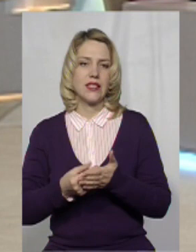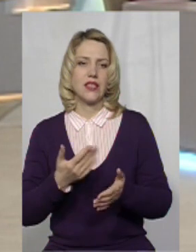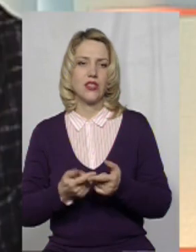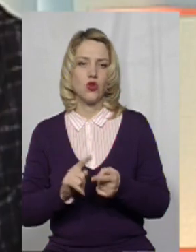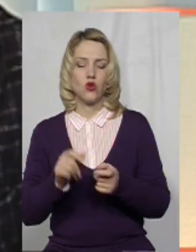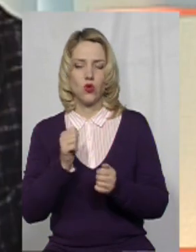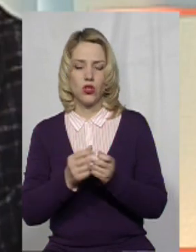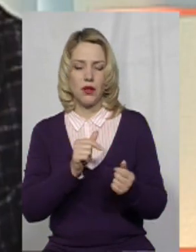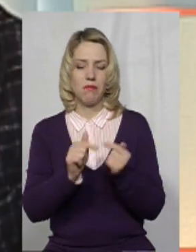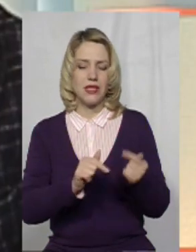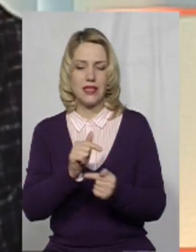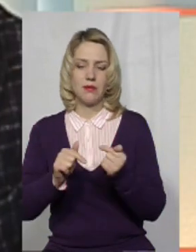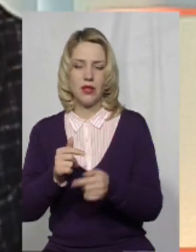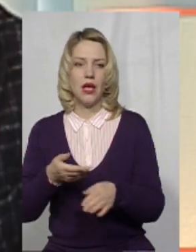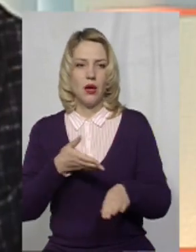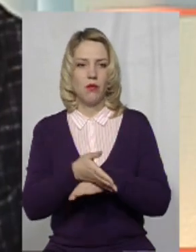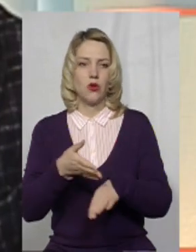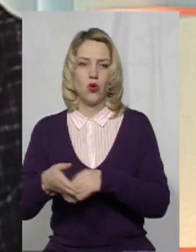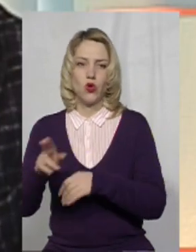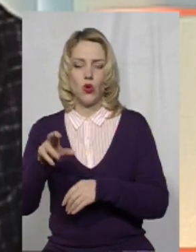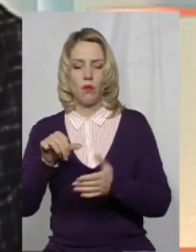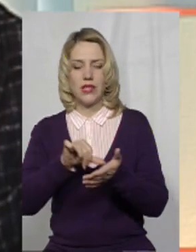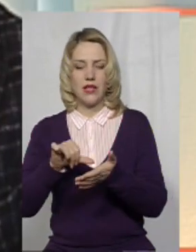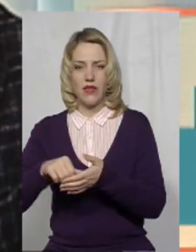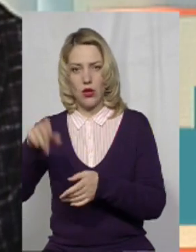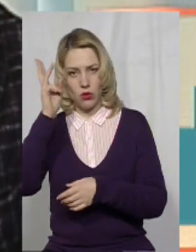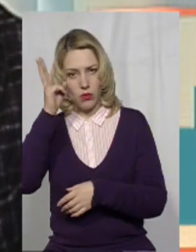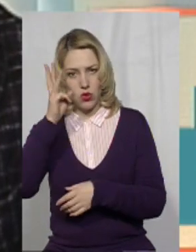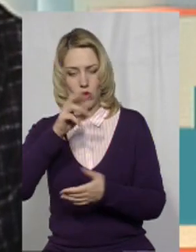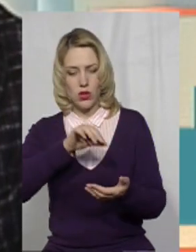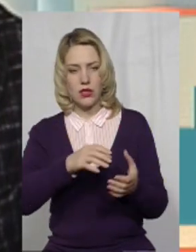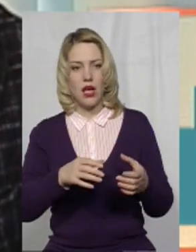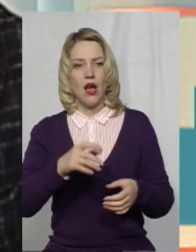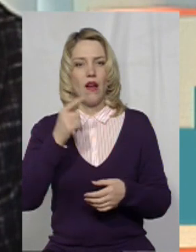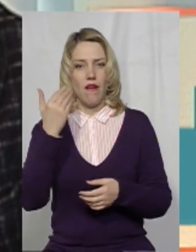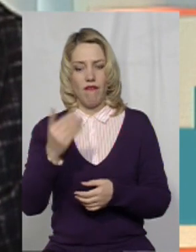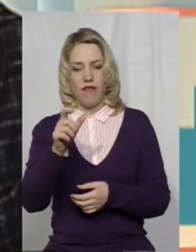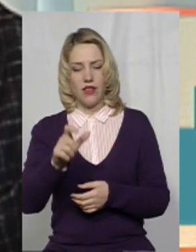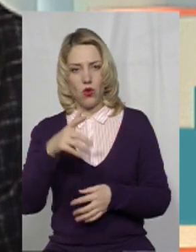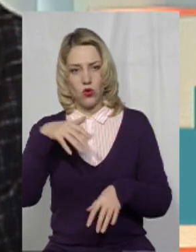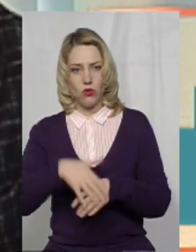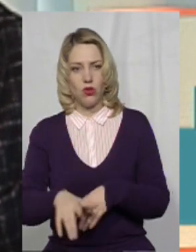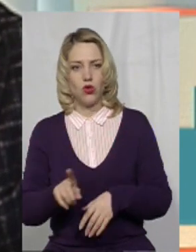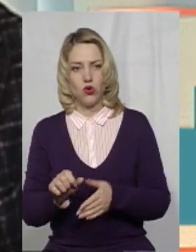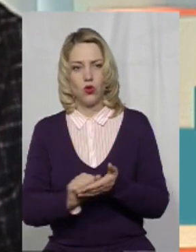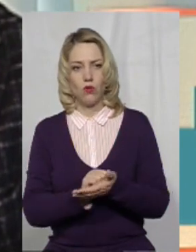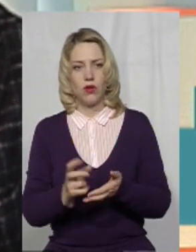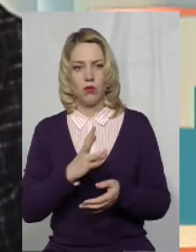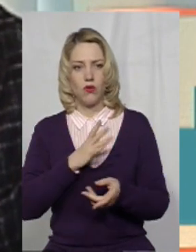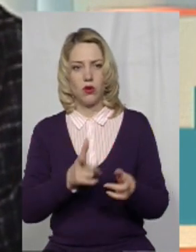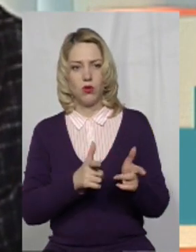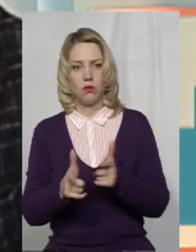бізнесмен, підходячи до представника іноземних дипломатичних посольств, установ, він розуміє, що документи повинні